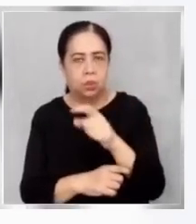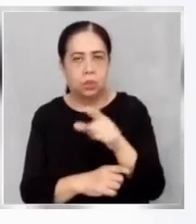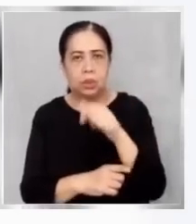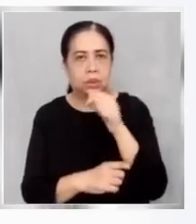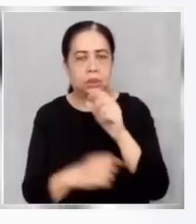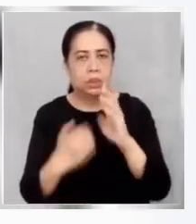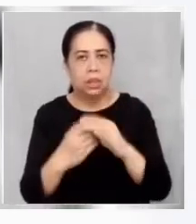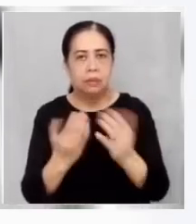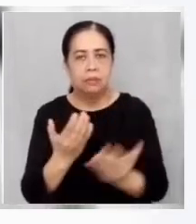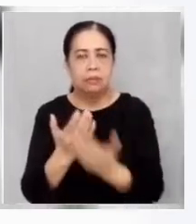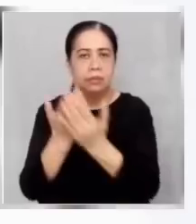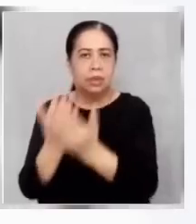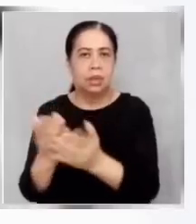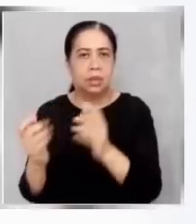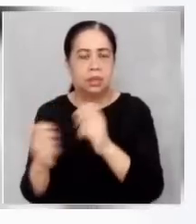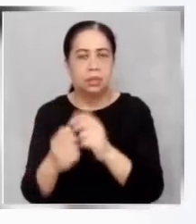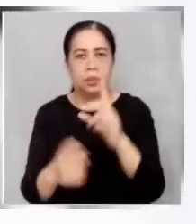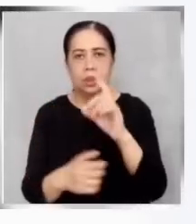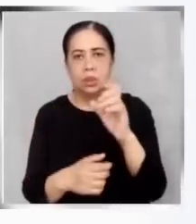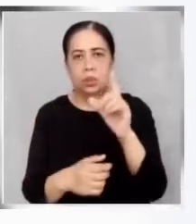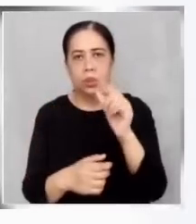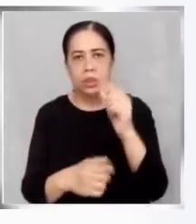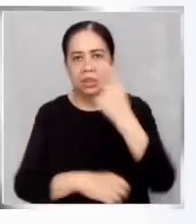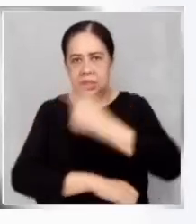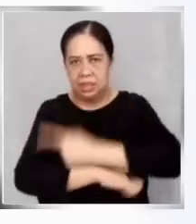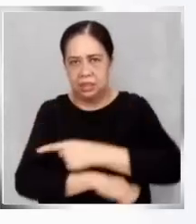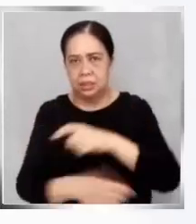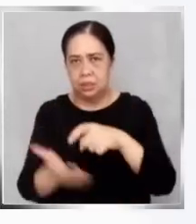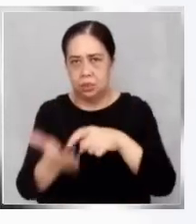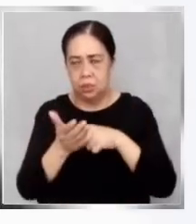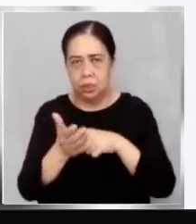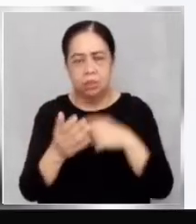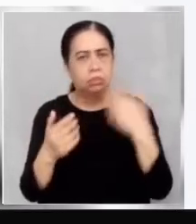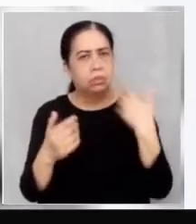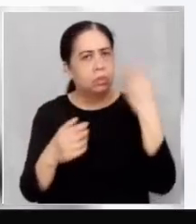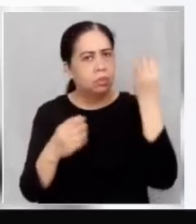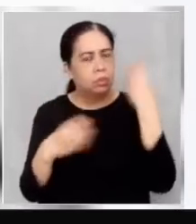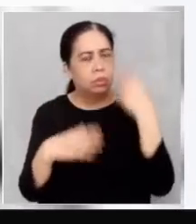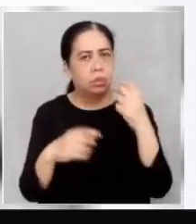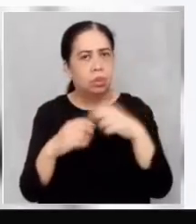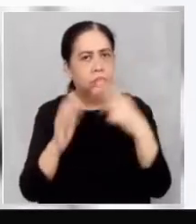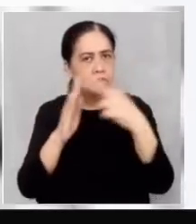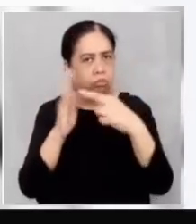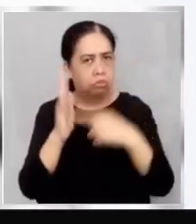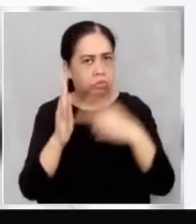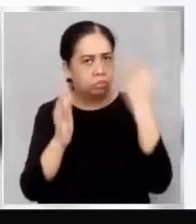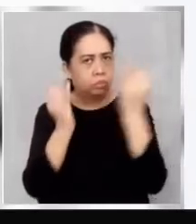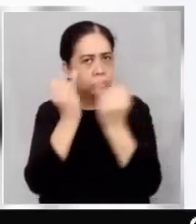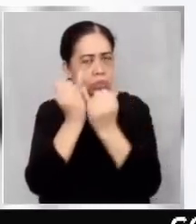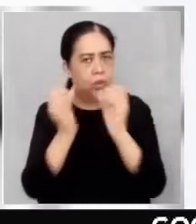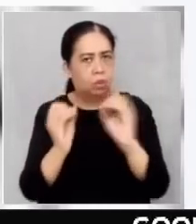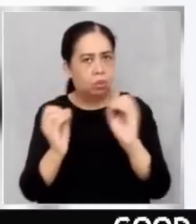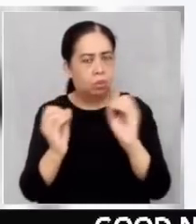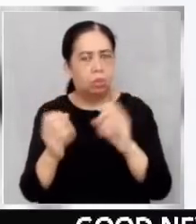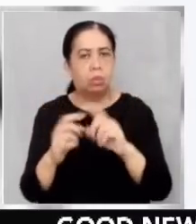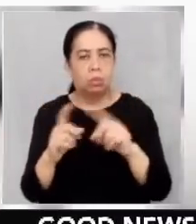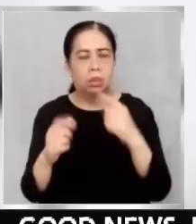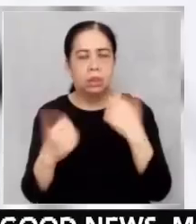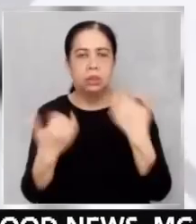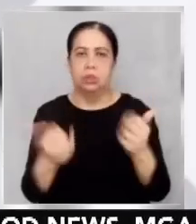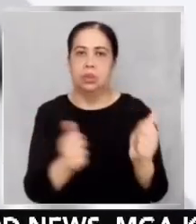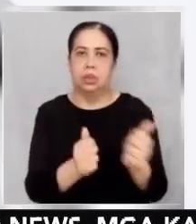sa rekomendadong 120 days. Wala pa naman daw noon na patakaran ng PhilHealth tungkol dito, pero inaayos sa daw nila